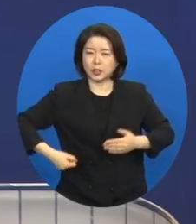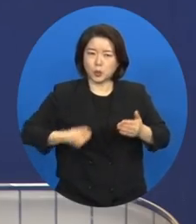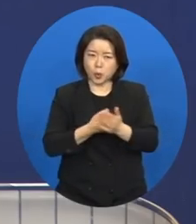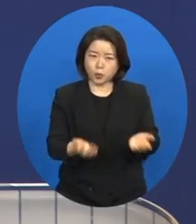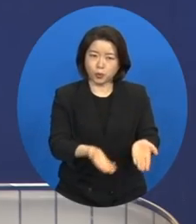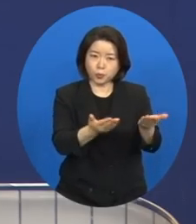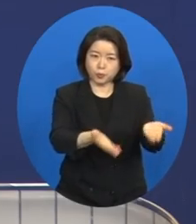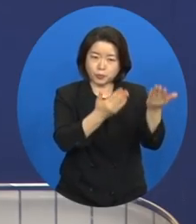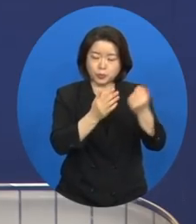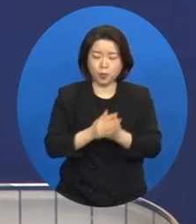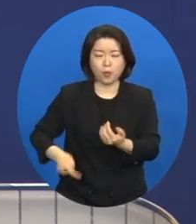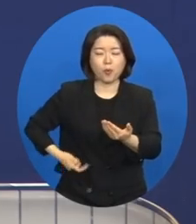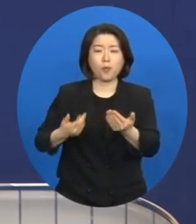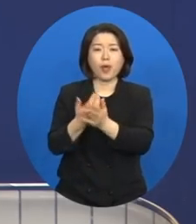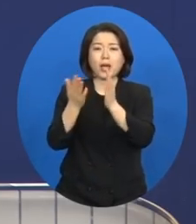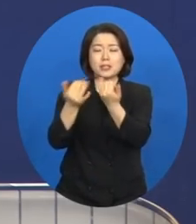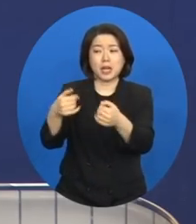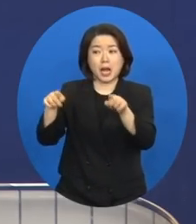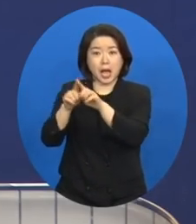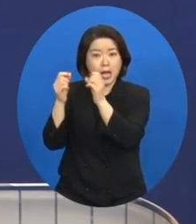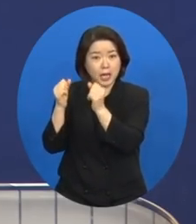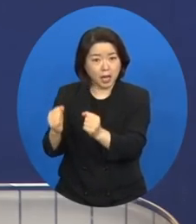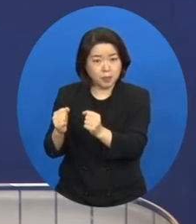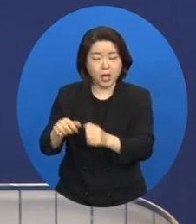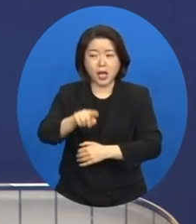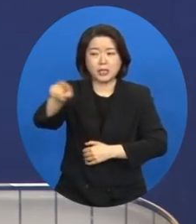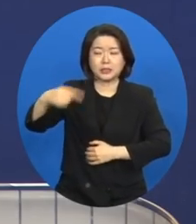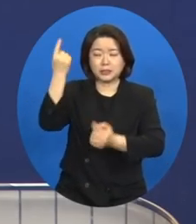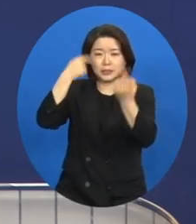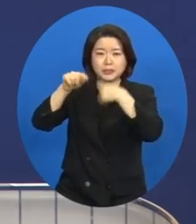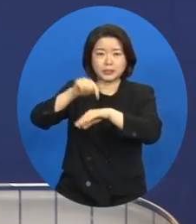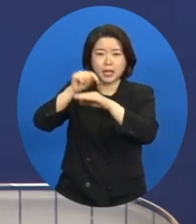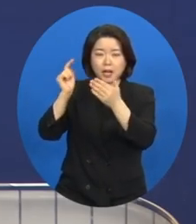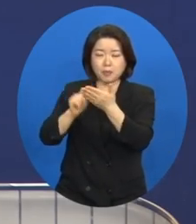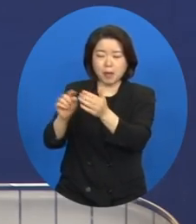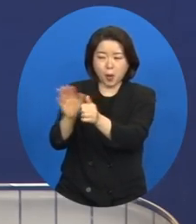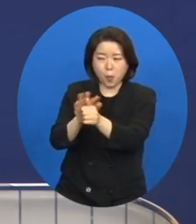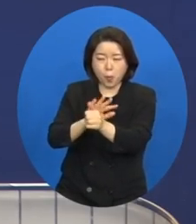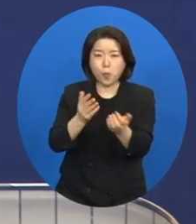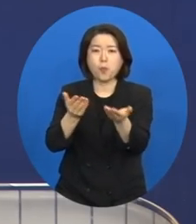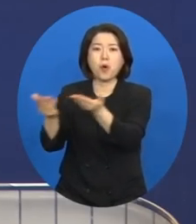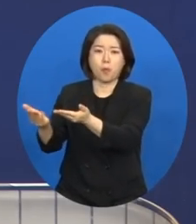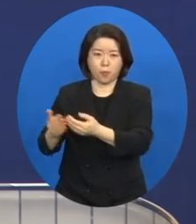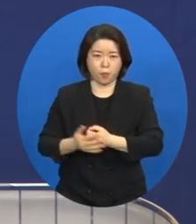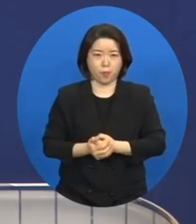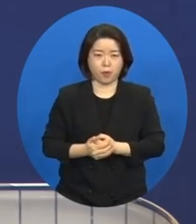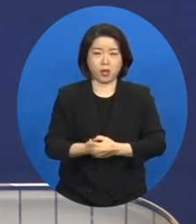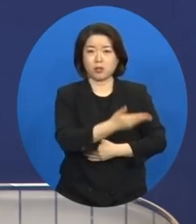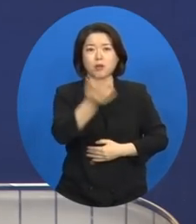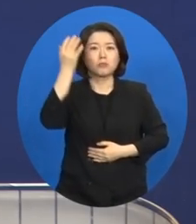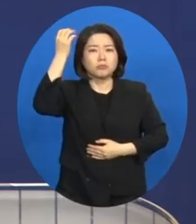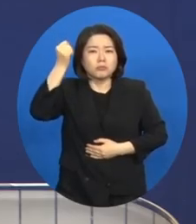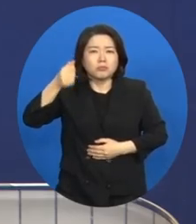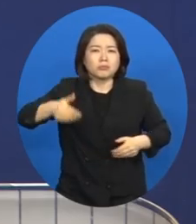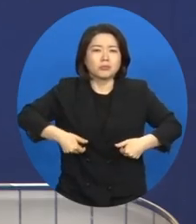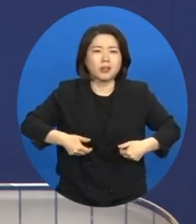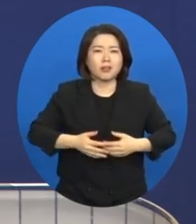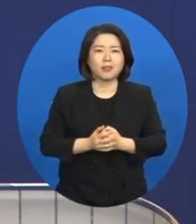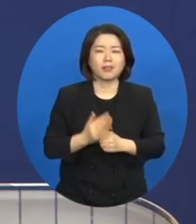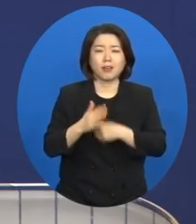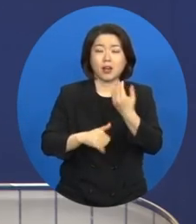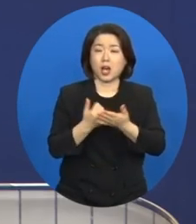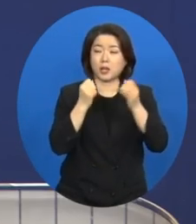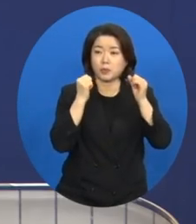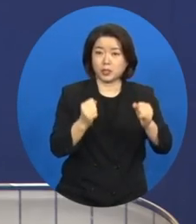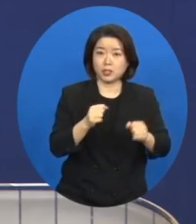북돋아주고 회개하는 사람과 같이 있으면서 그들의 상한 마음을 아물게 해준다. 여러분 기억하셔야 됩니다. 하나님이 계신 곳은